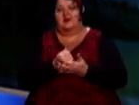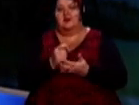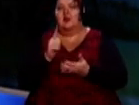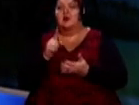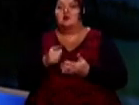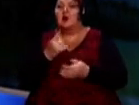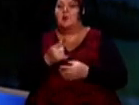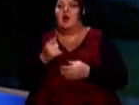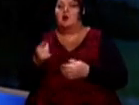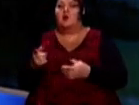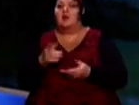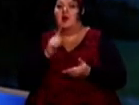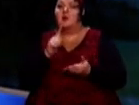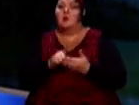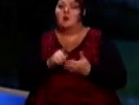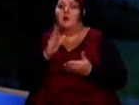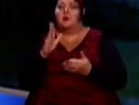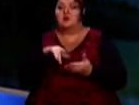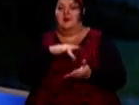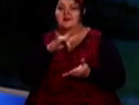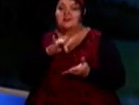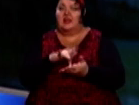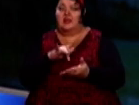які могли би бути в центрі, вони